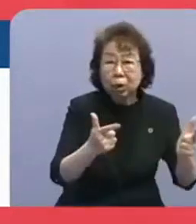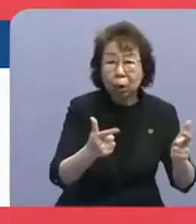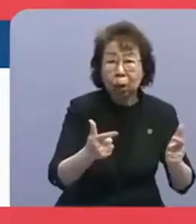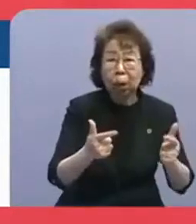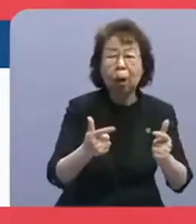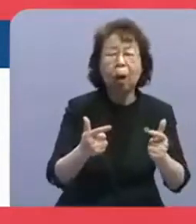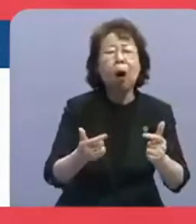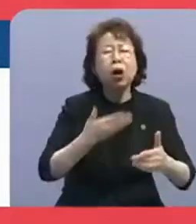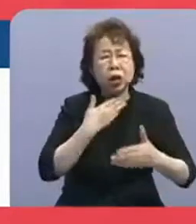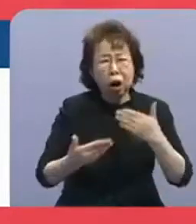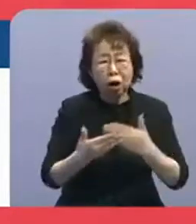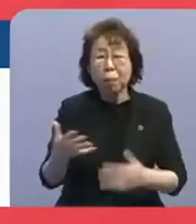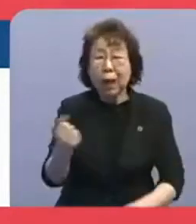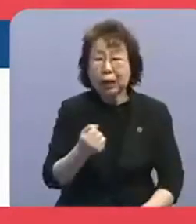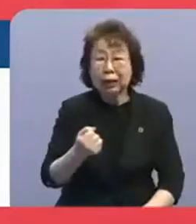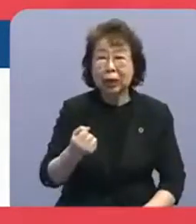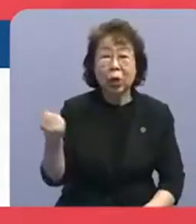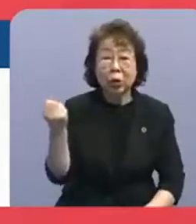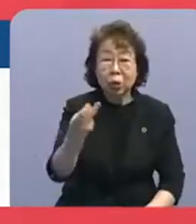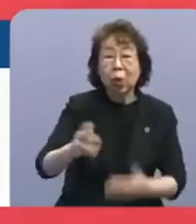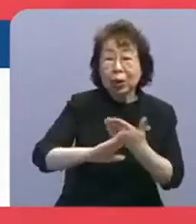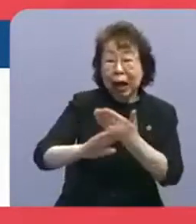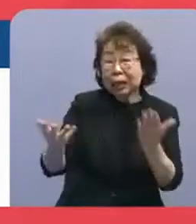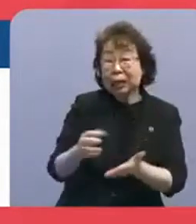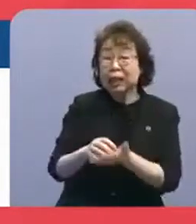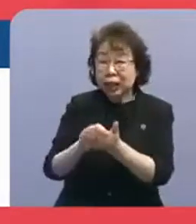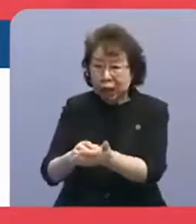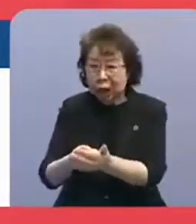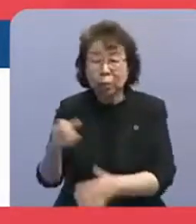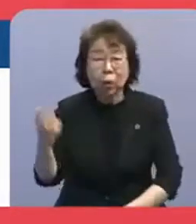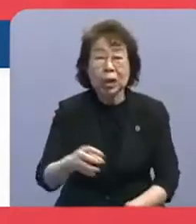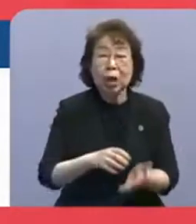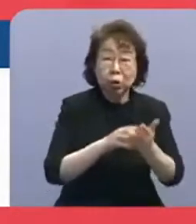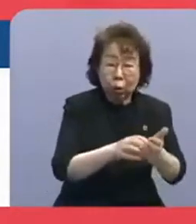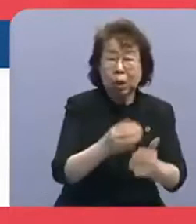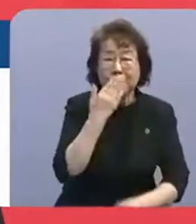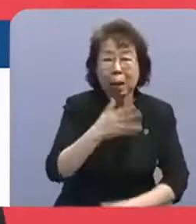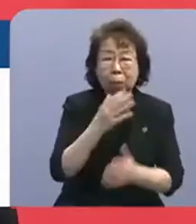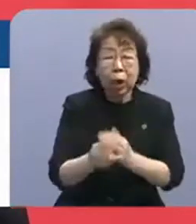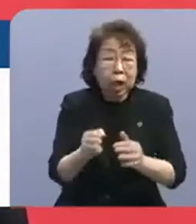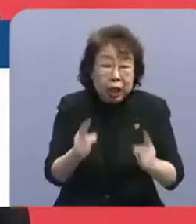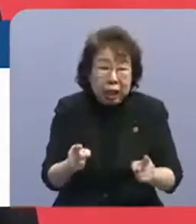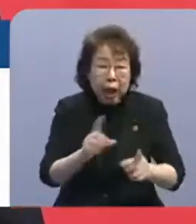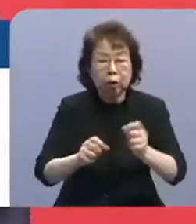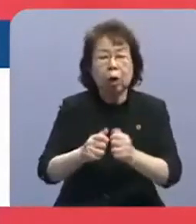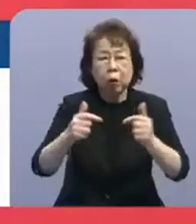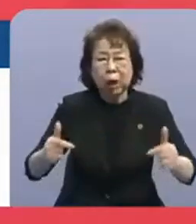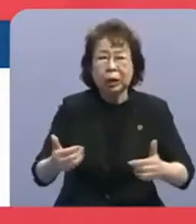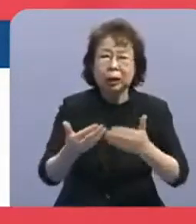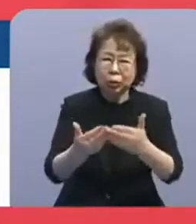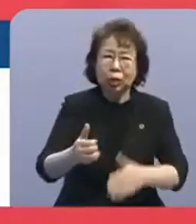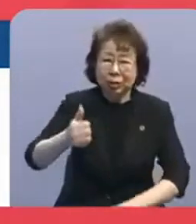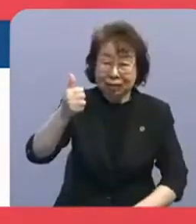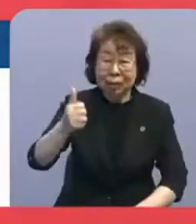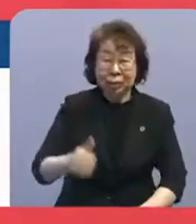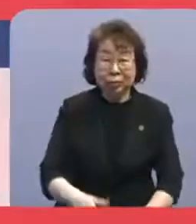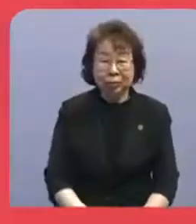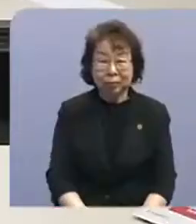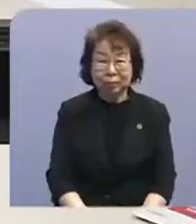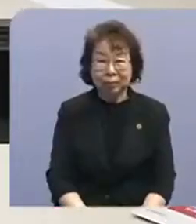창업의 경험을 가지고 또 다른 취업을 한다든지 새로운 도전을 한다든지 이런 기회들을 확장하는 게 더 중요하다고